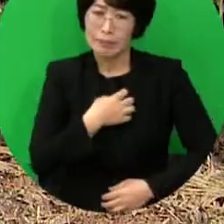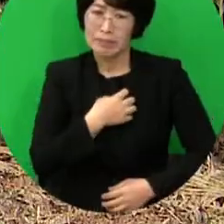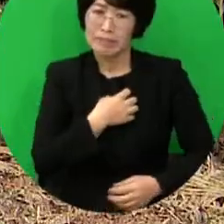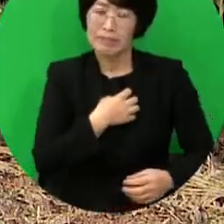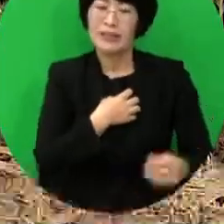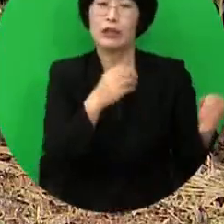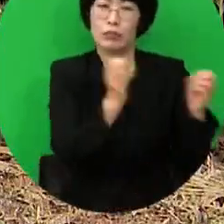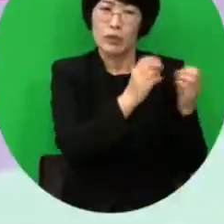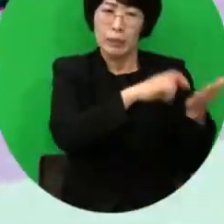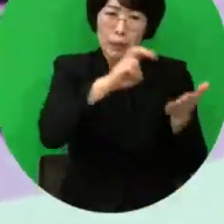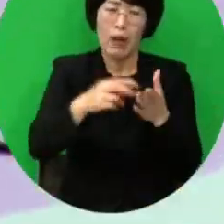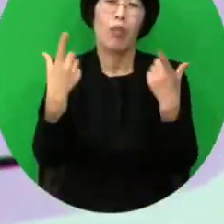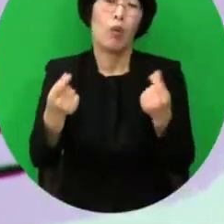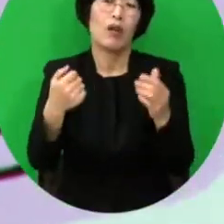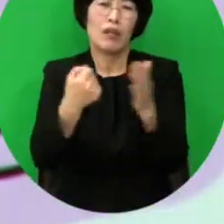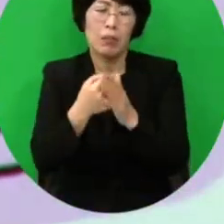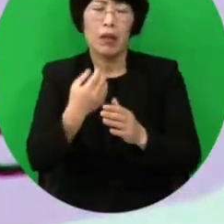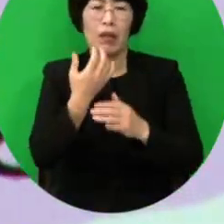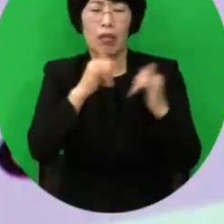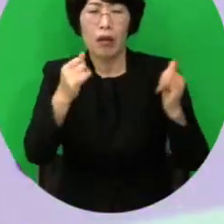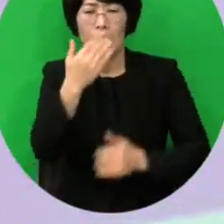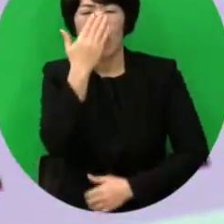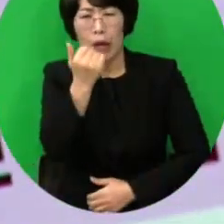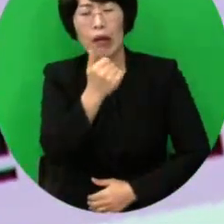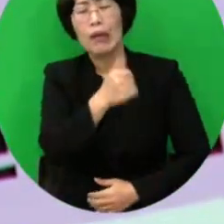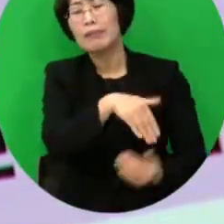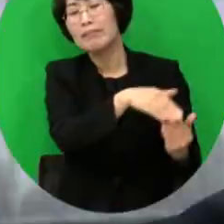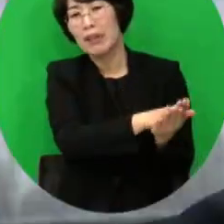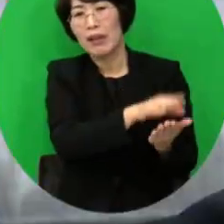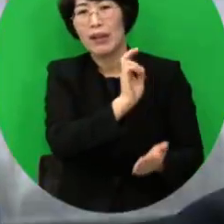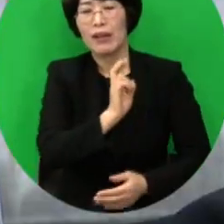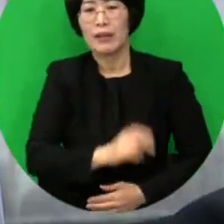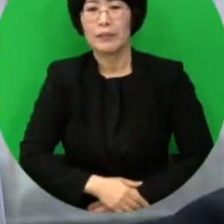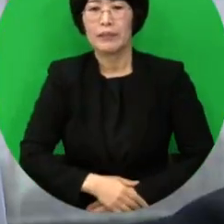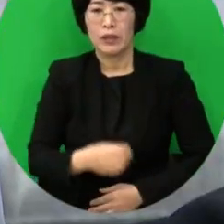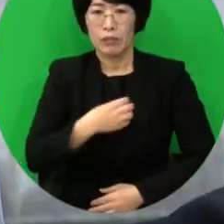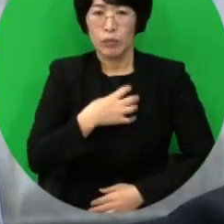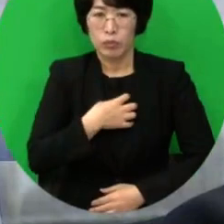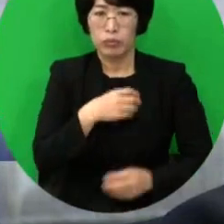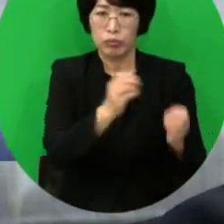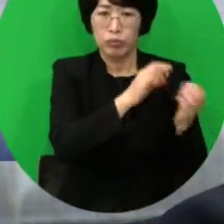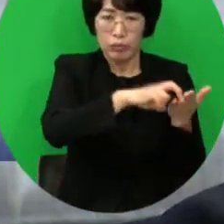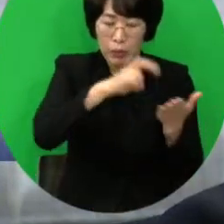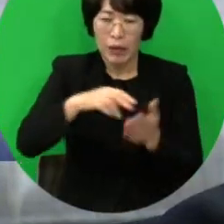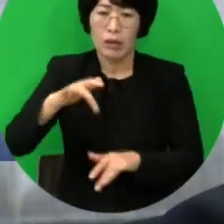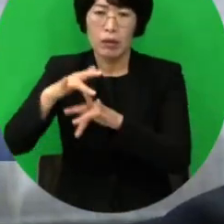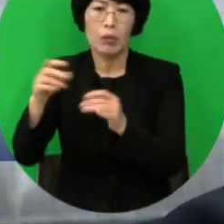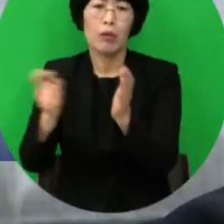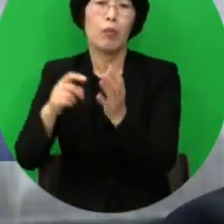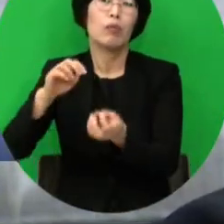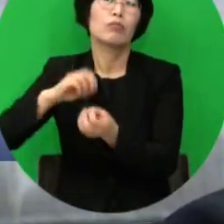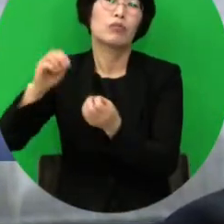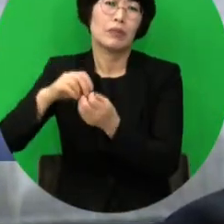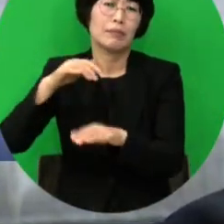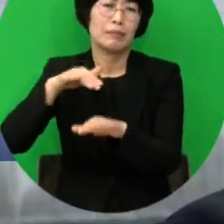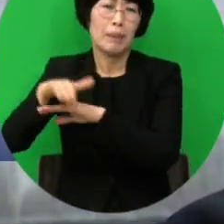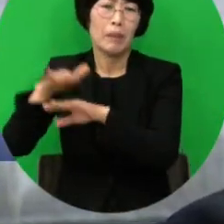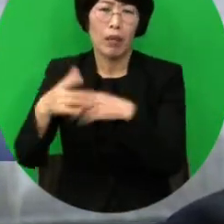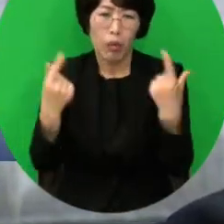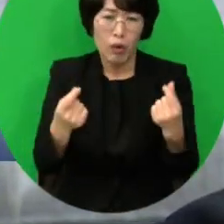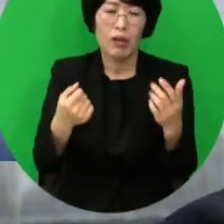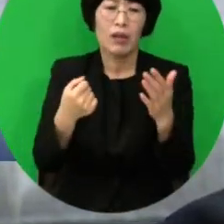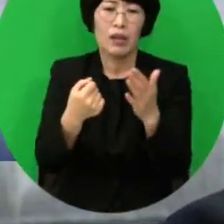방식으로 발송되다 보니 외면하는 시민들이 많아진 겁니다. 재난문자와 실종경보문자가 같은 형식으로 발송되고